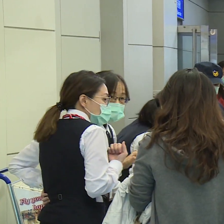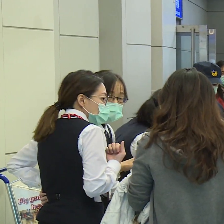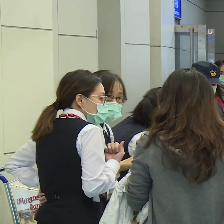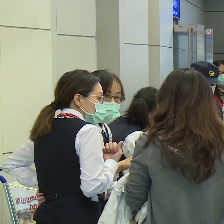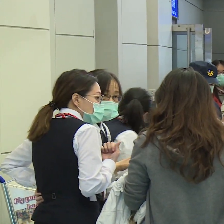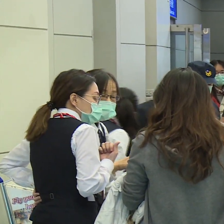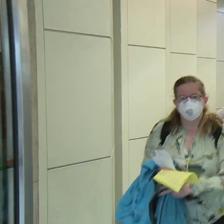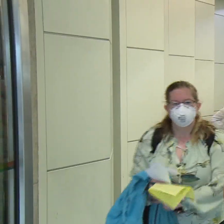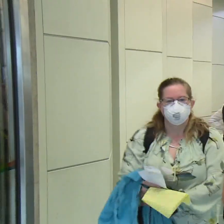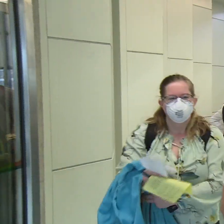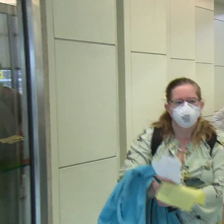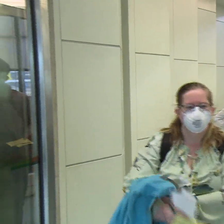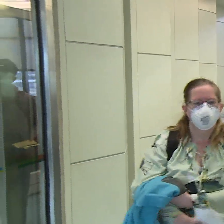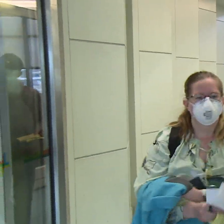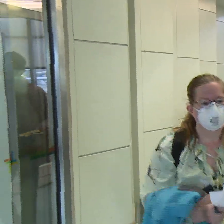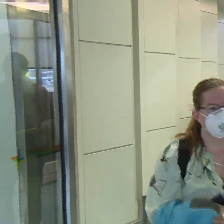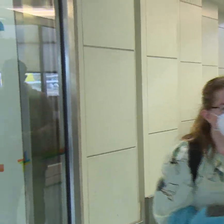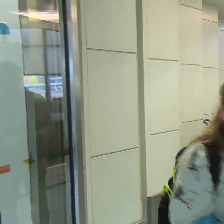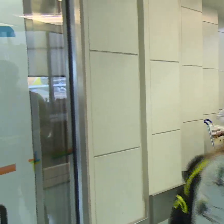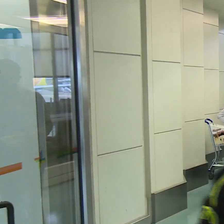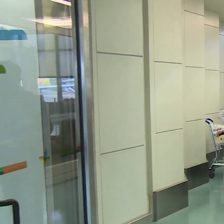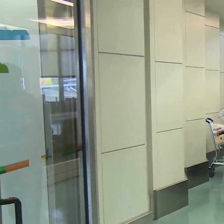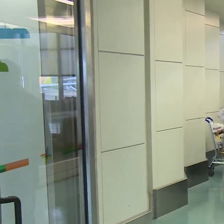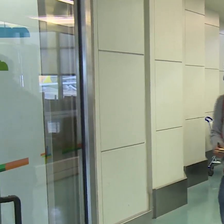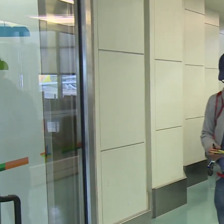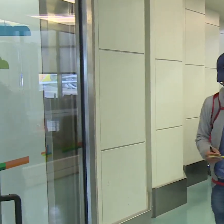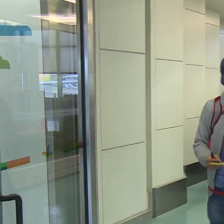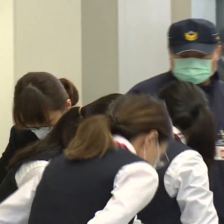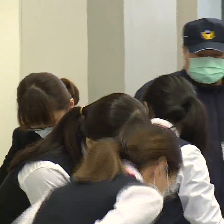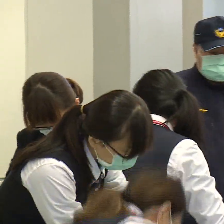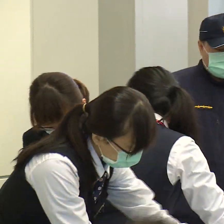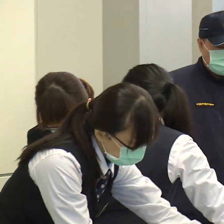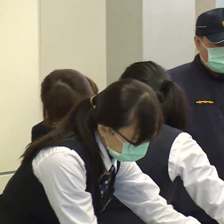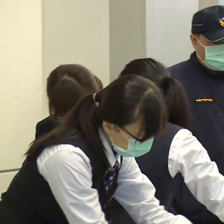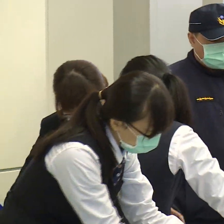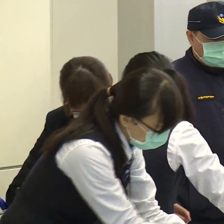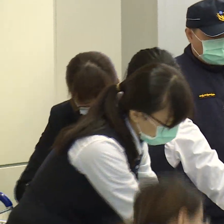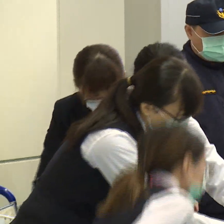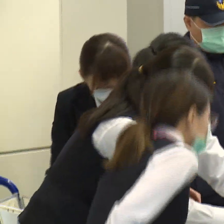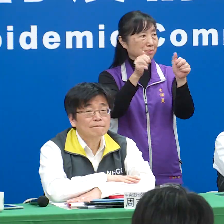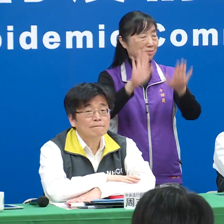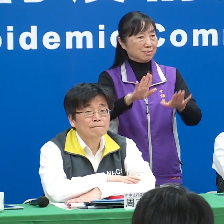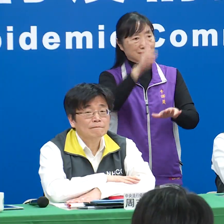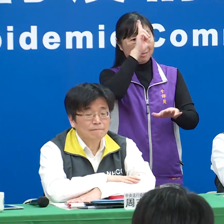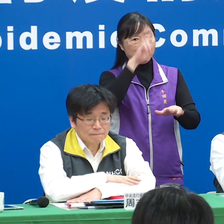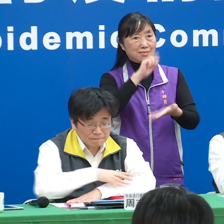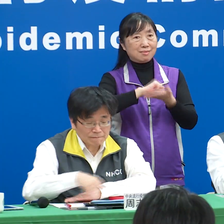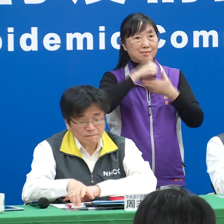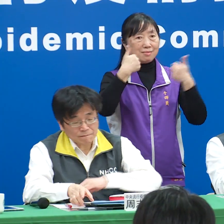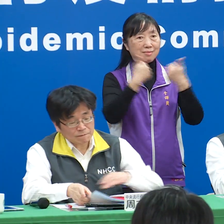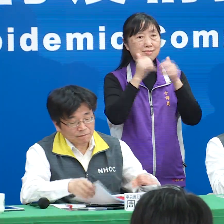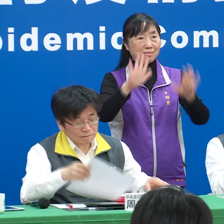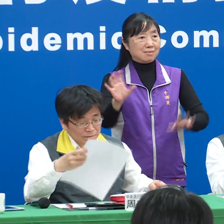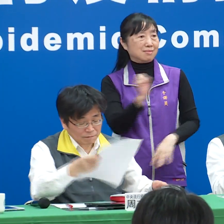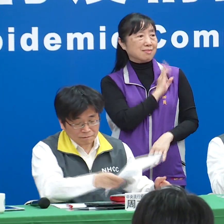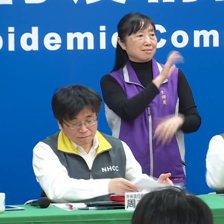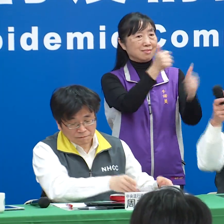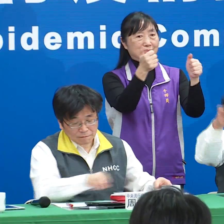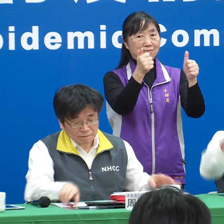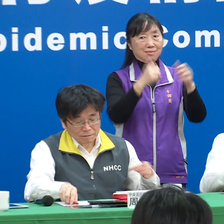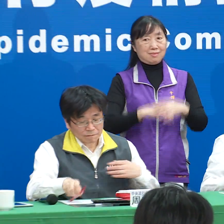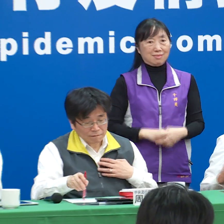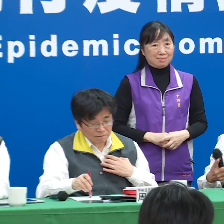所隔离的情况，陈时中也表示，除了先前一位已经确诊外，还有5人在隔离住院中，包含日前发烧的2人，目前